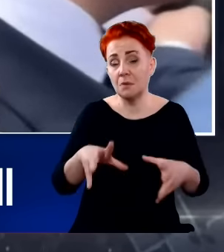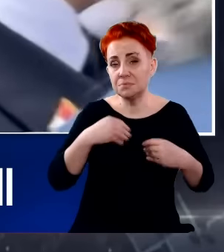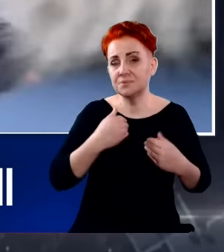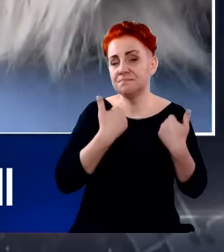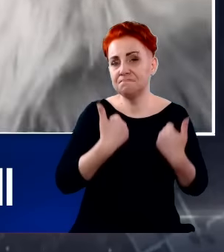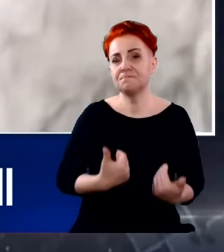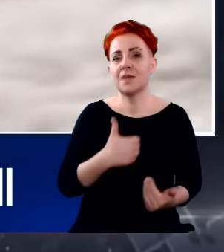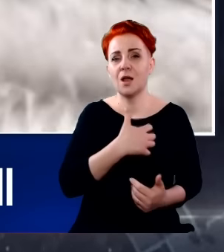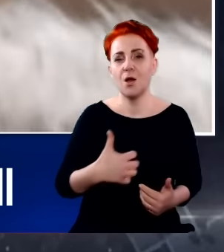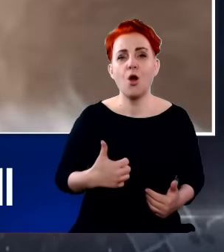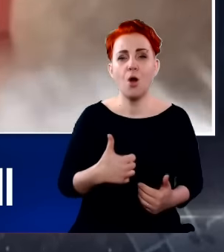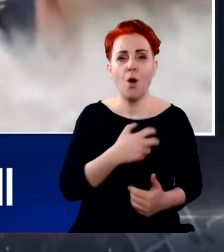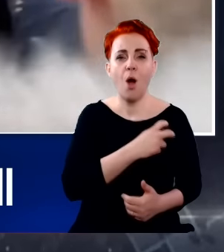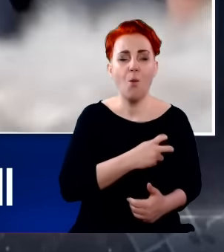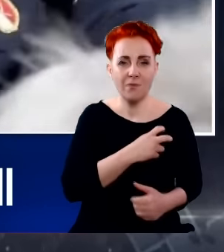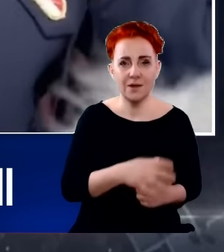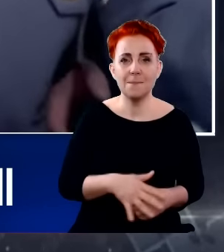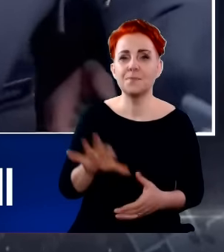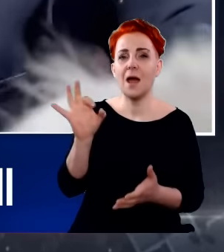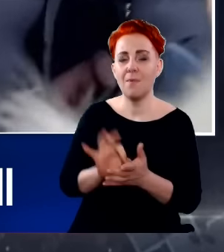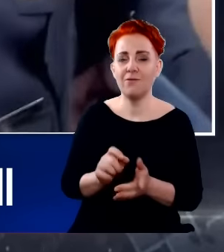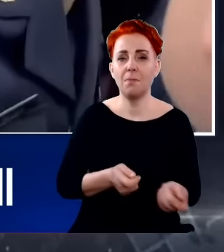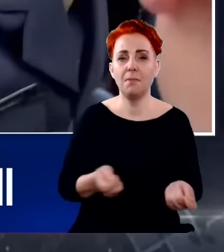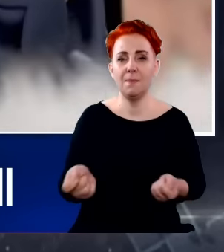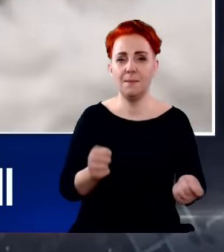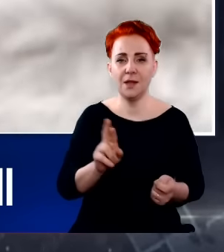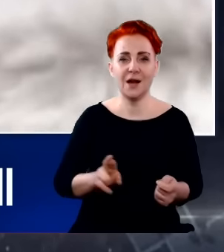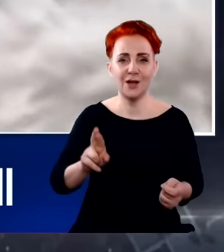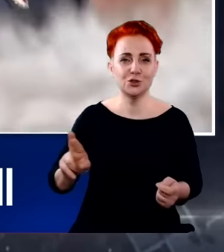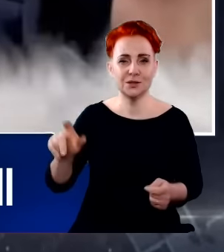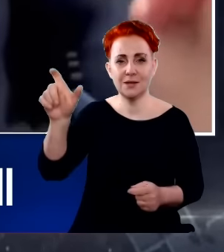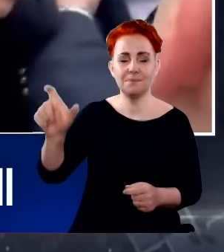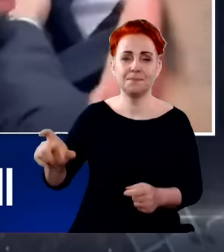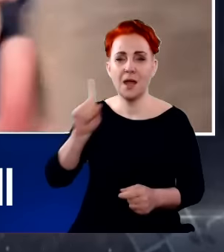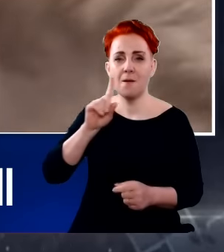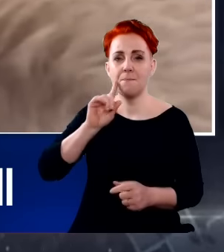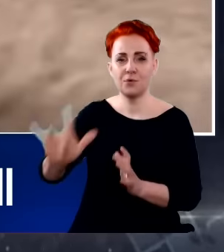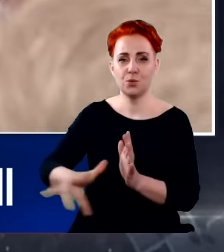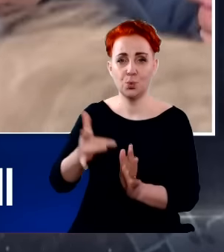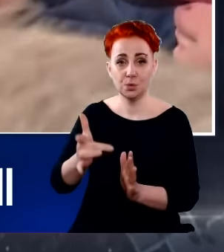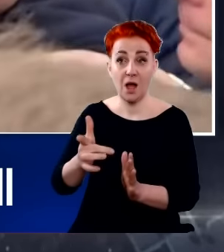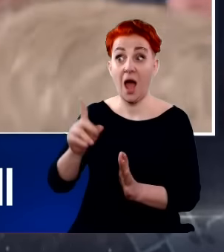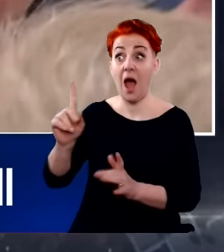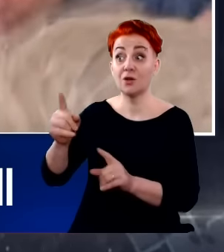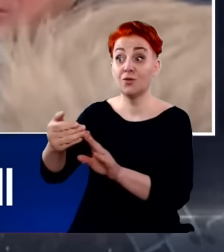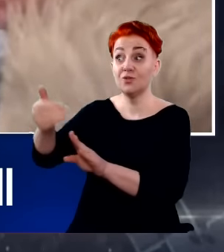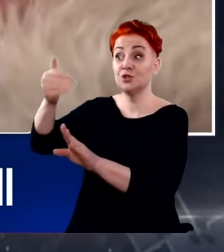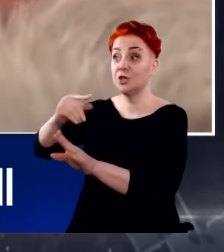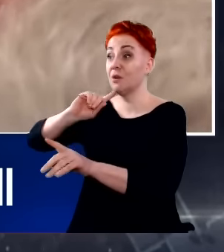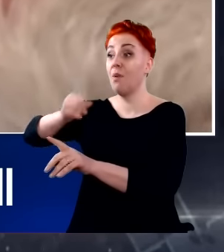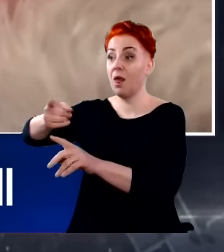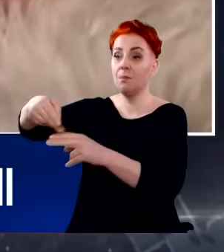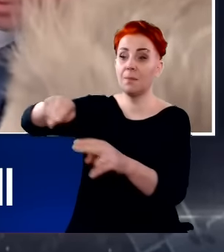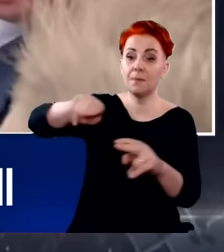Hołownia? Znaczy, na pewno reżyserem jest pan Donald Tusk, co do tego nie mam najmniejszej wątpliwości. Natomiast czyje on wykonuje polecenia? No to